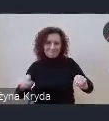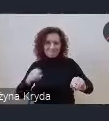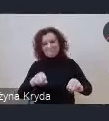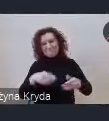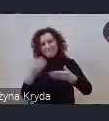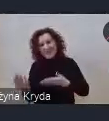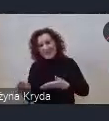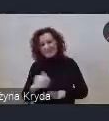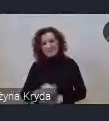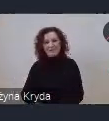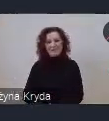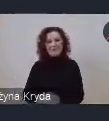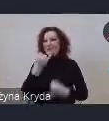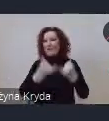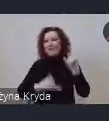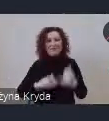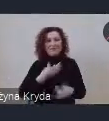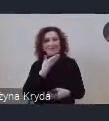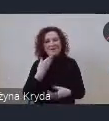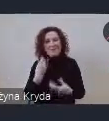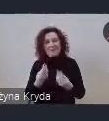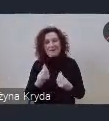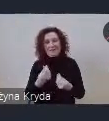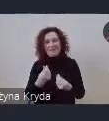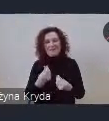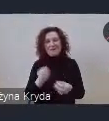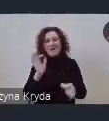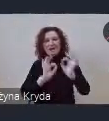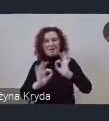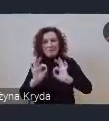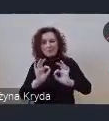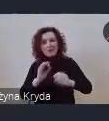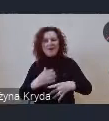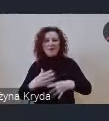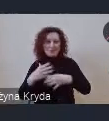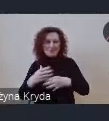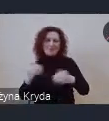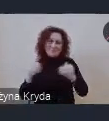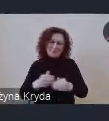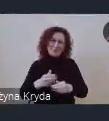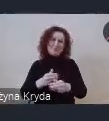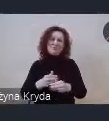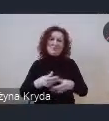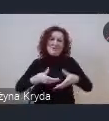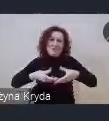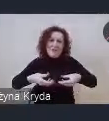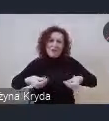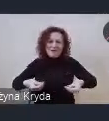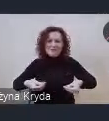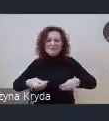jak nie ma pieniędzy na remont schodów No to można w ten sposób się ratować sytuacją naklejać taśmy antypoślizgowe rozkładać gumy